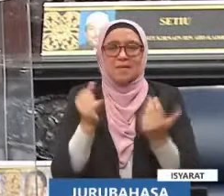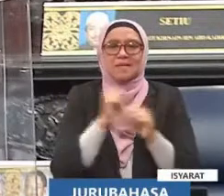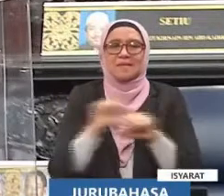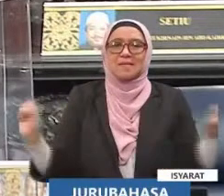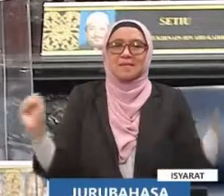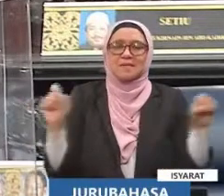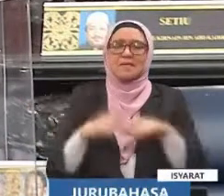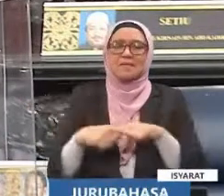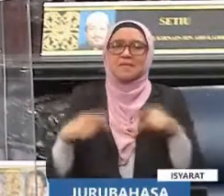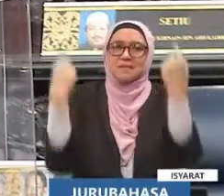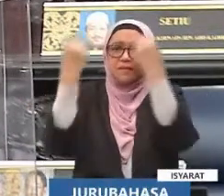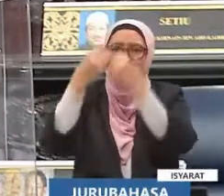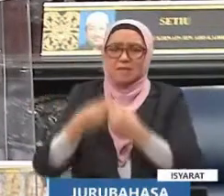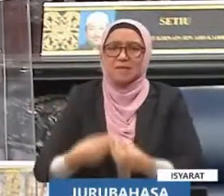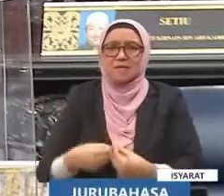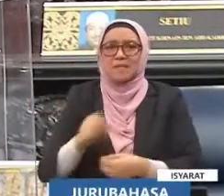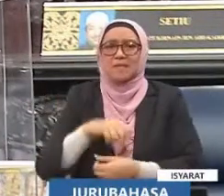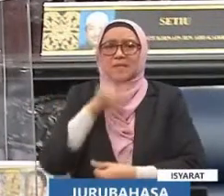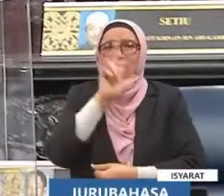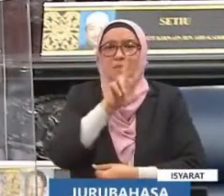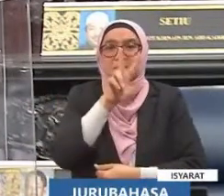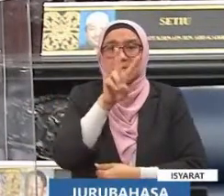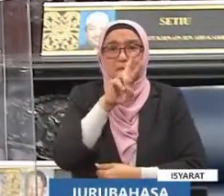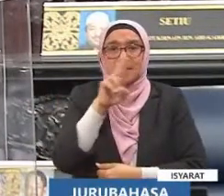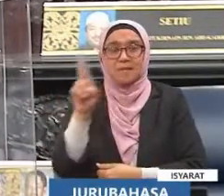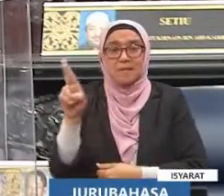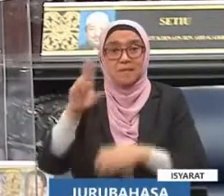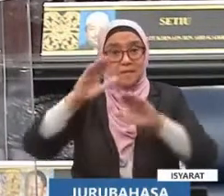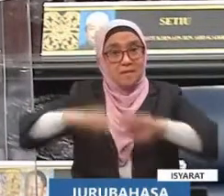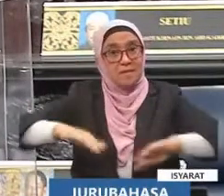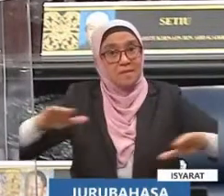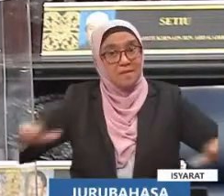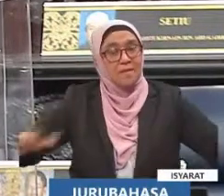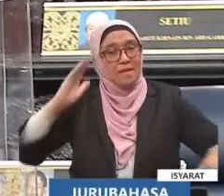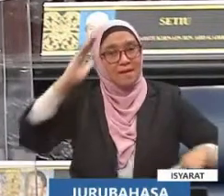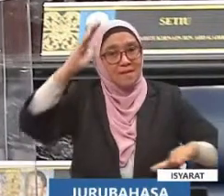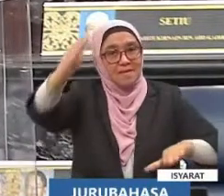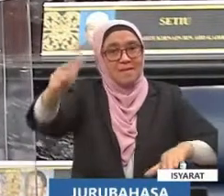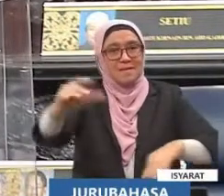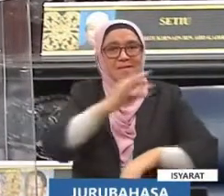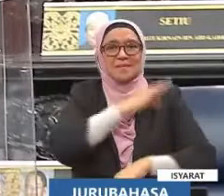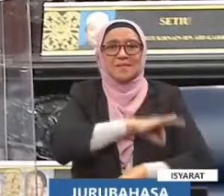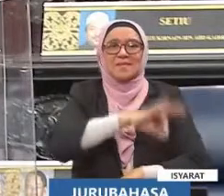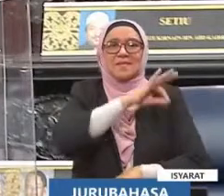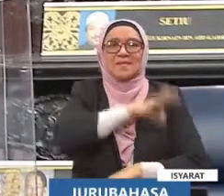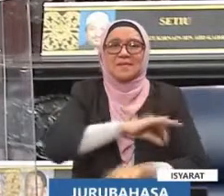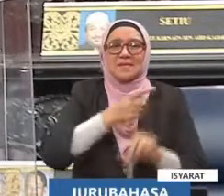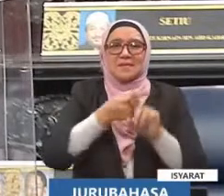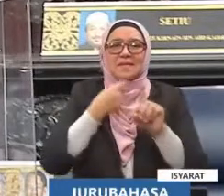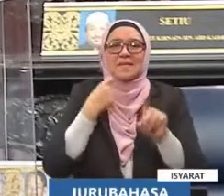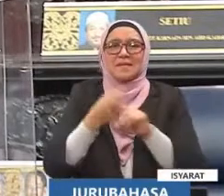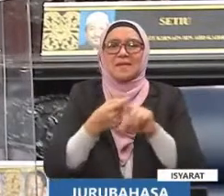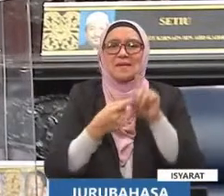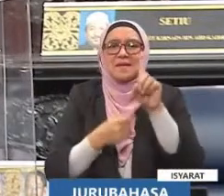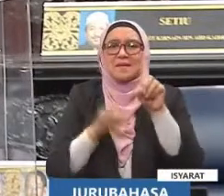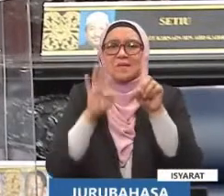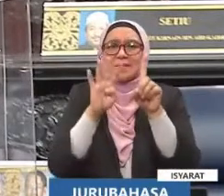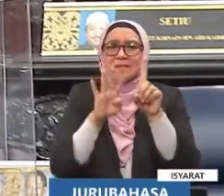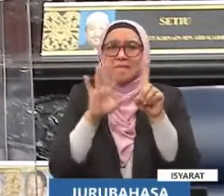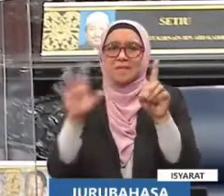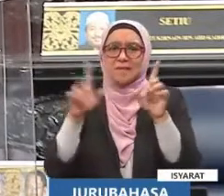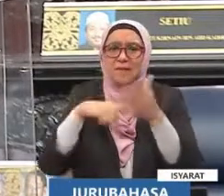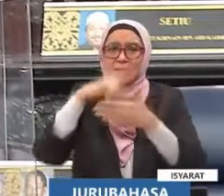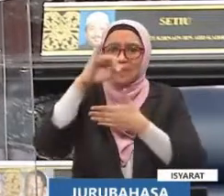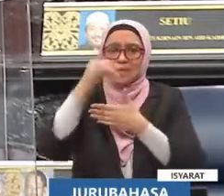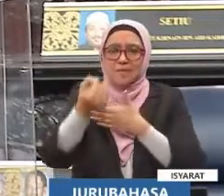seramai 30141 murid ya kandeman manfaat daripada 157 Project yang masuk dalam